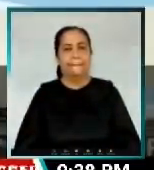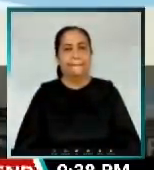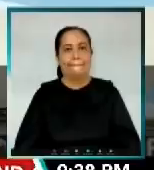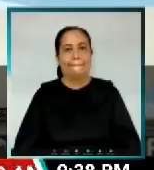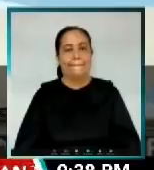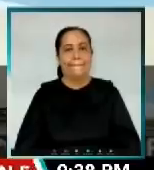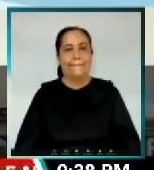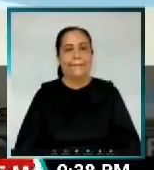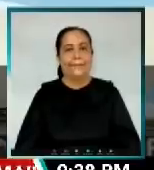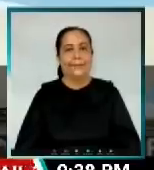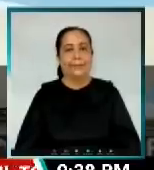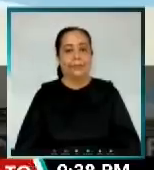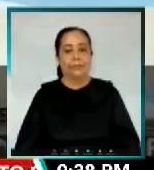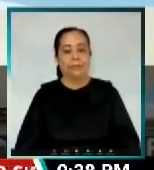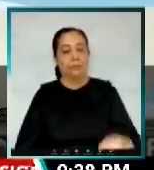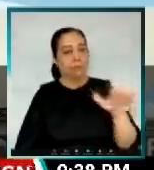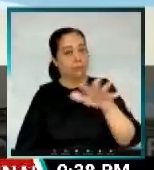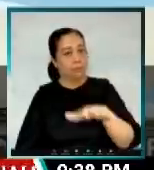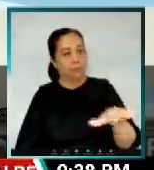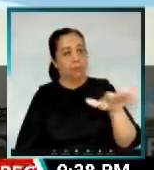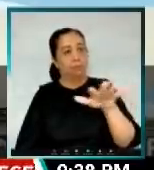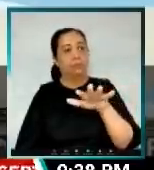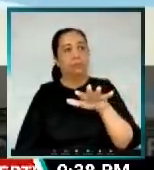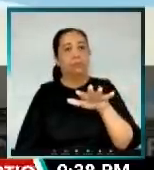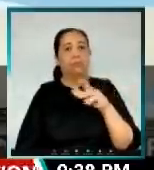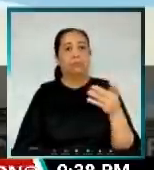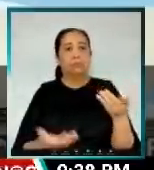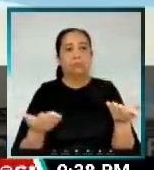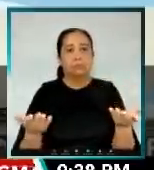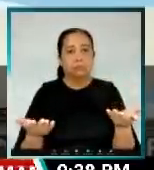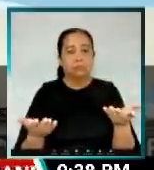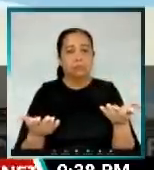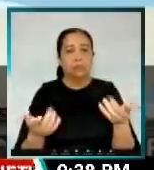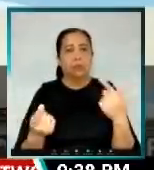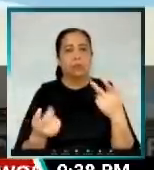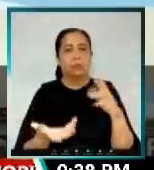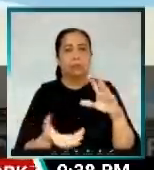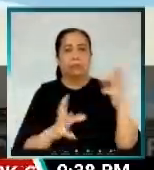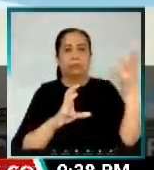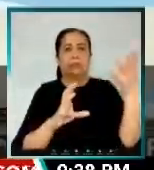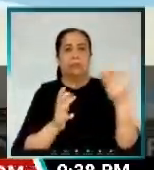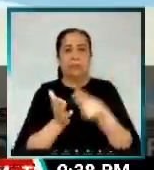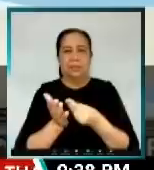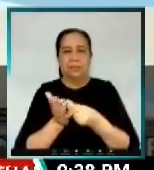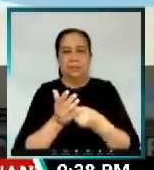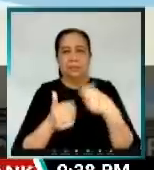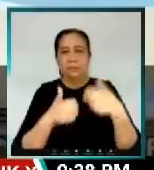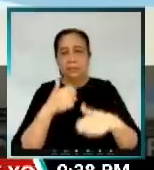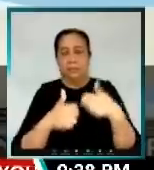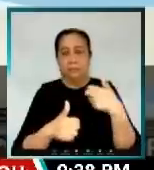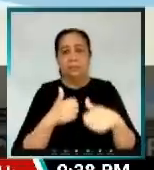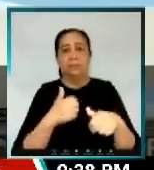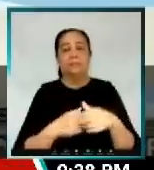Yung mga na discarel sa finances nila,